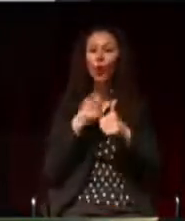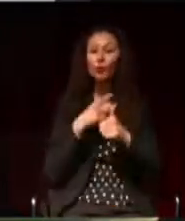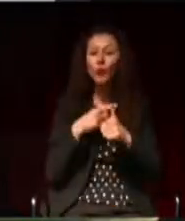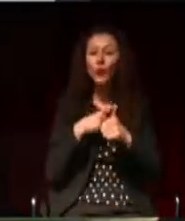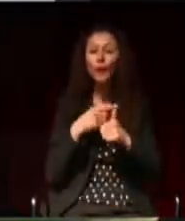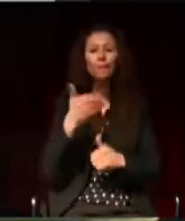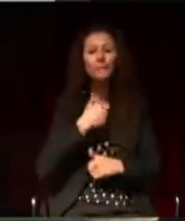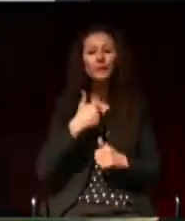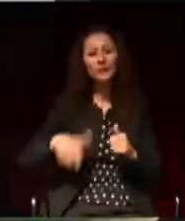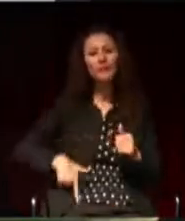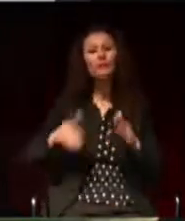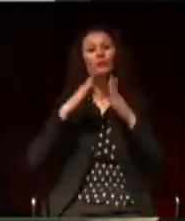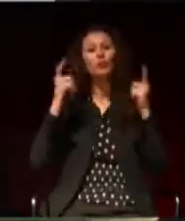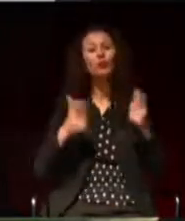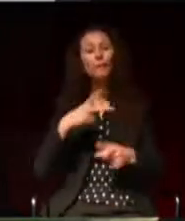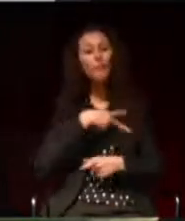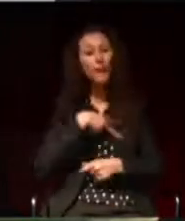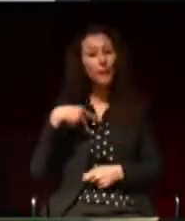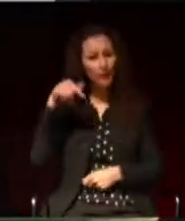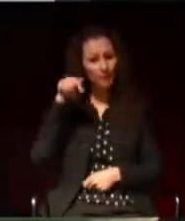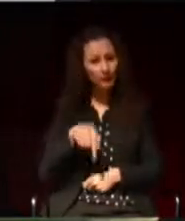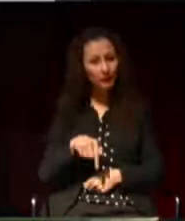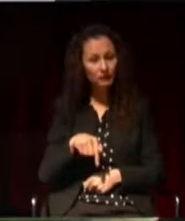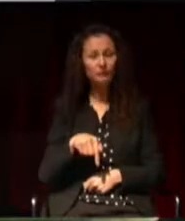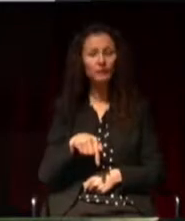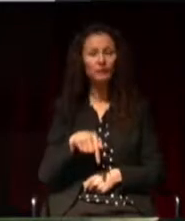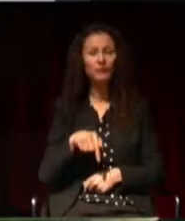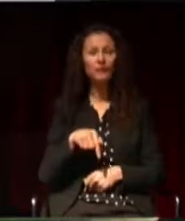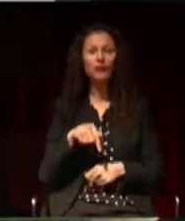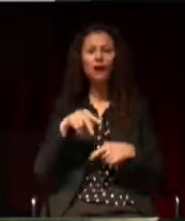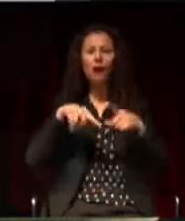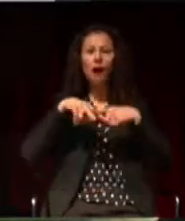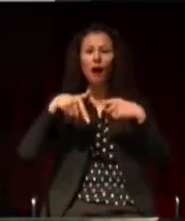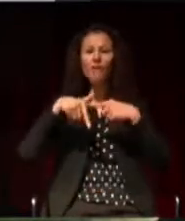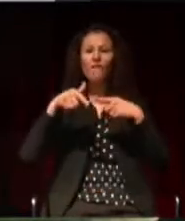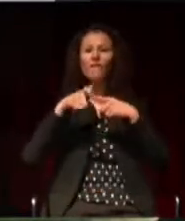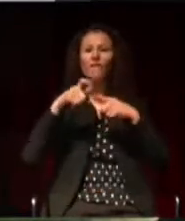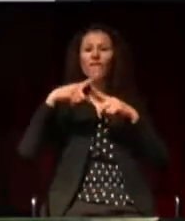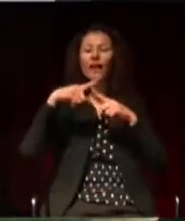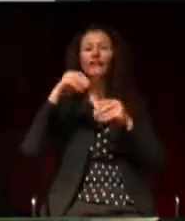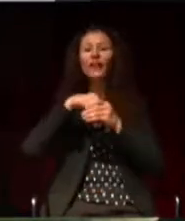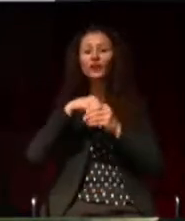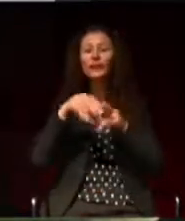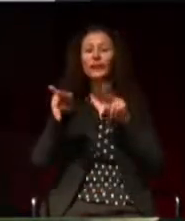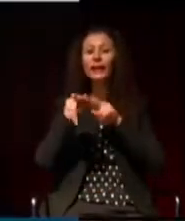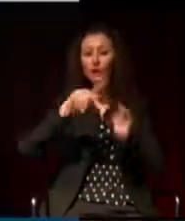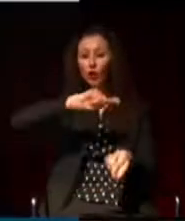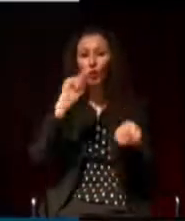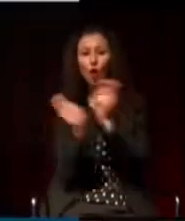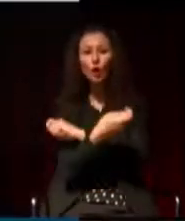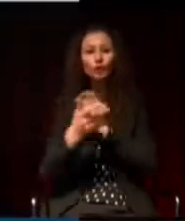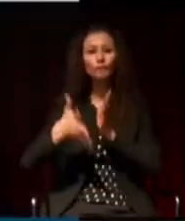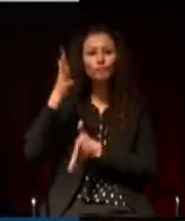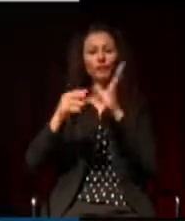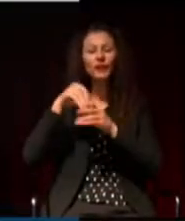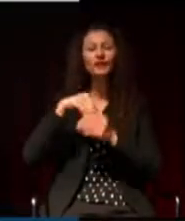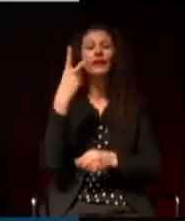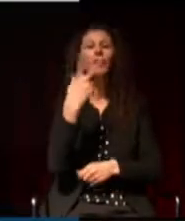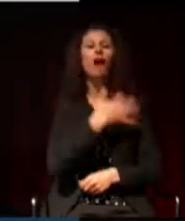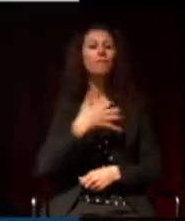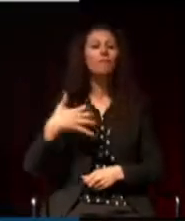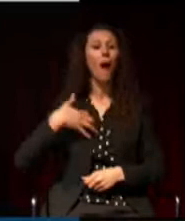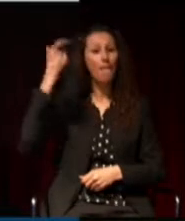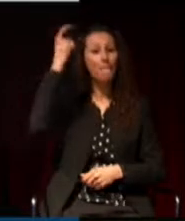Öncelikle bizim Büyükşehir Belediye'mizin afet odaklı kentsel dönüşüm çalışmaları iki ana